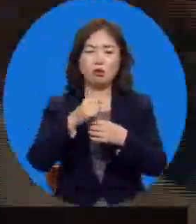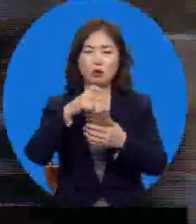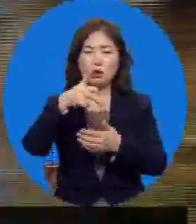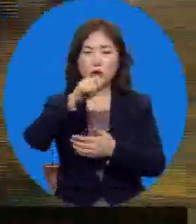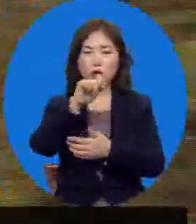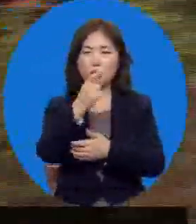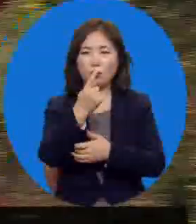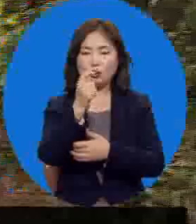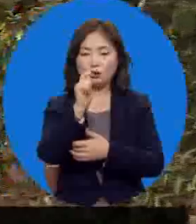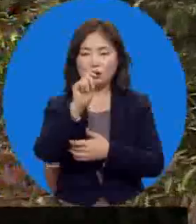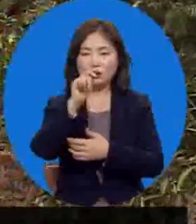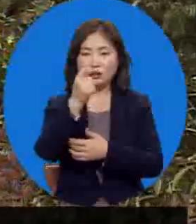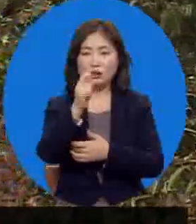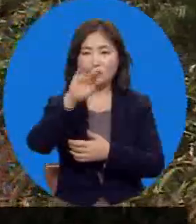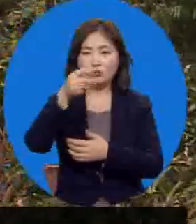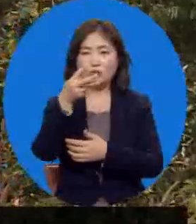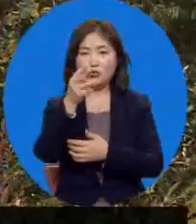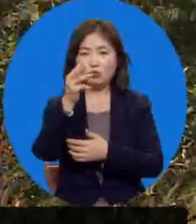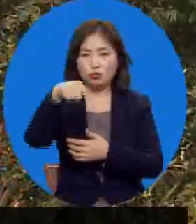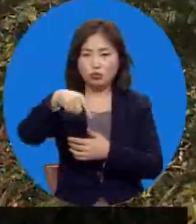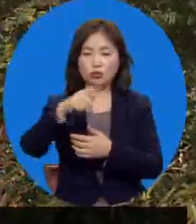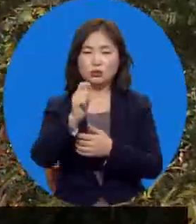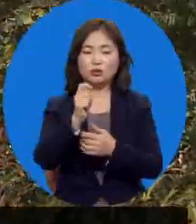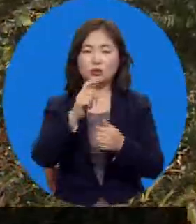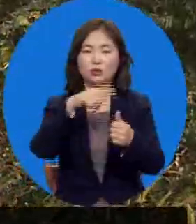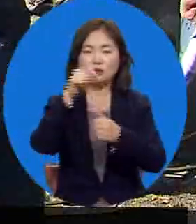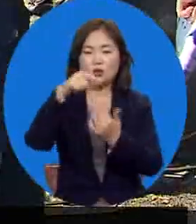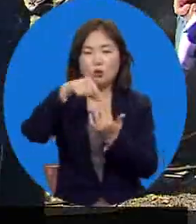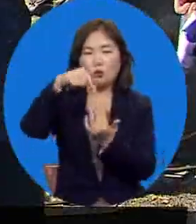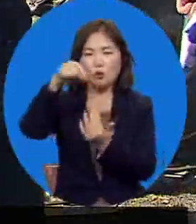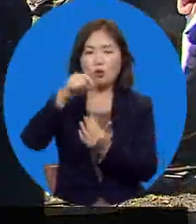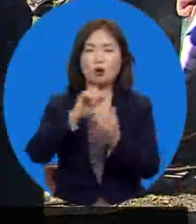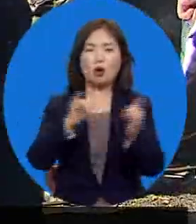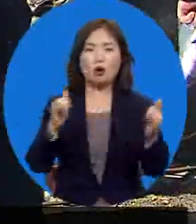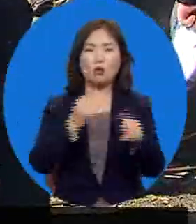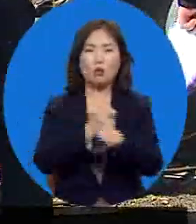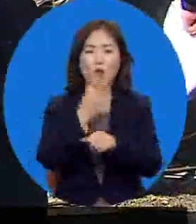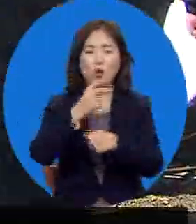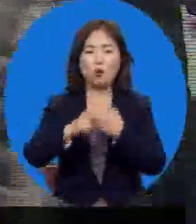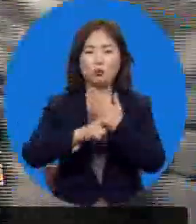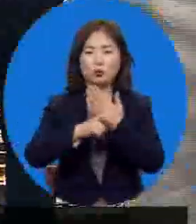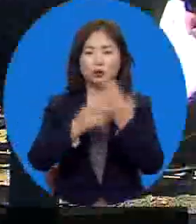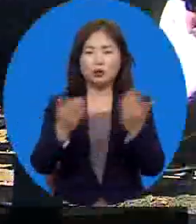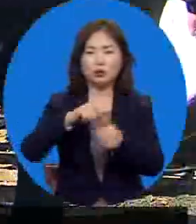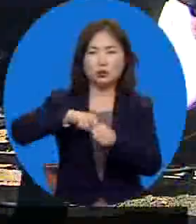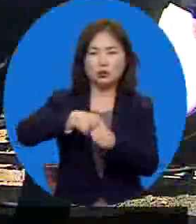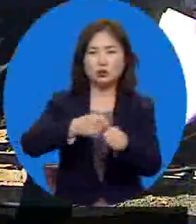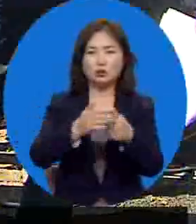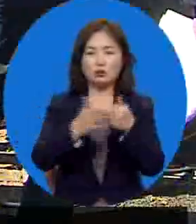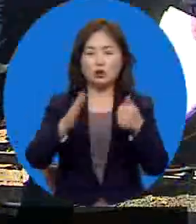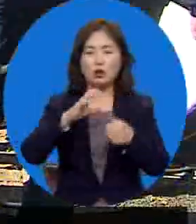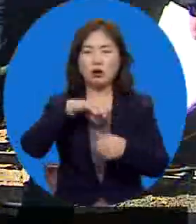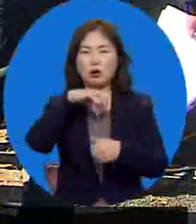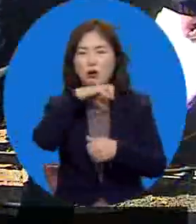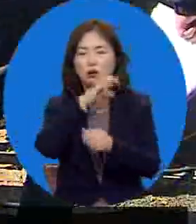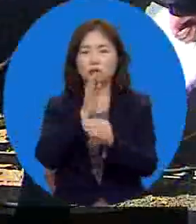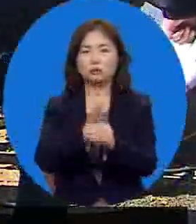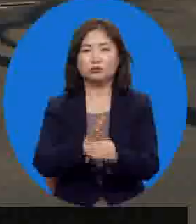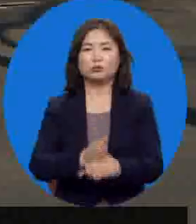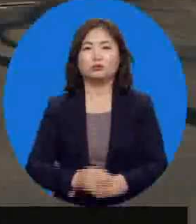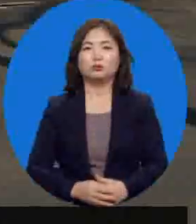출범한 카카오 T블루 택시 회사가 택시 기사를 골라서 채용하고 부당 노동을 시킨다며 강하게